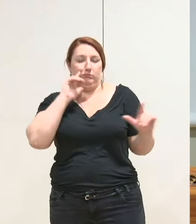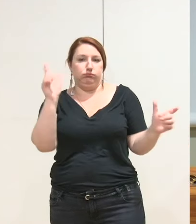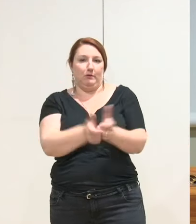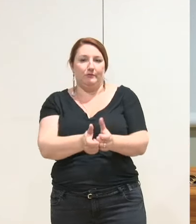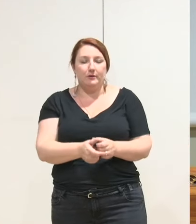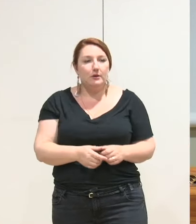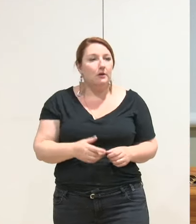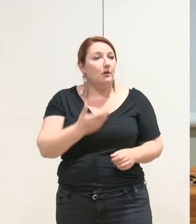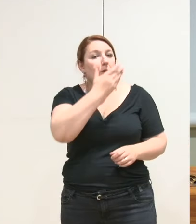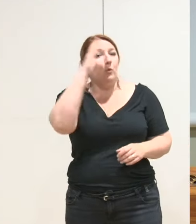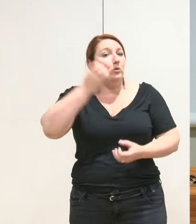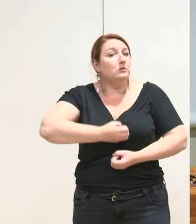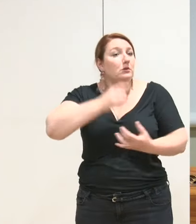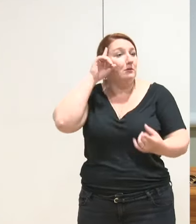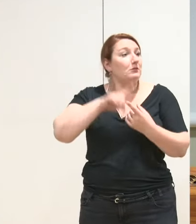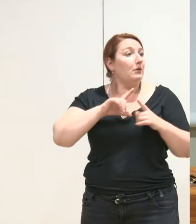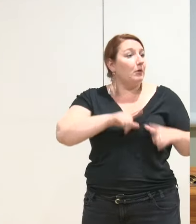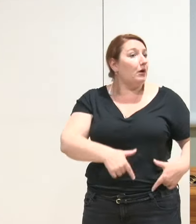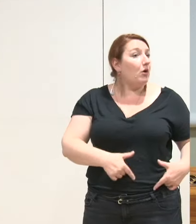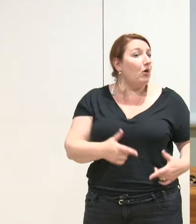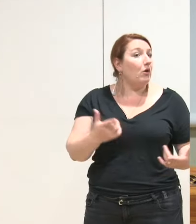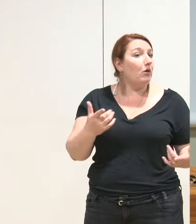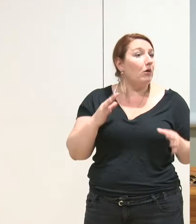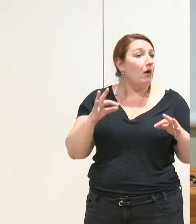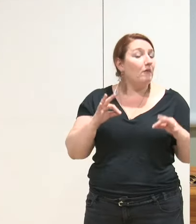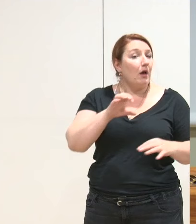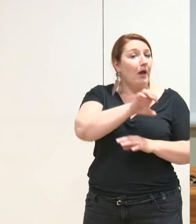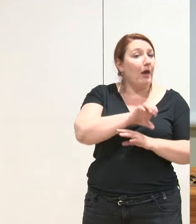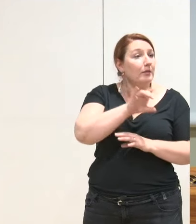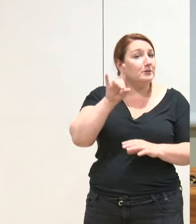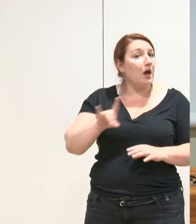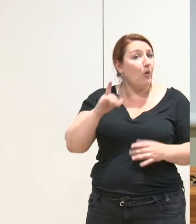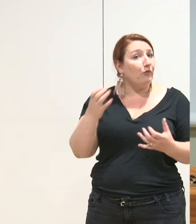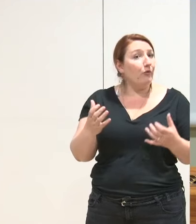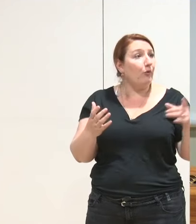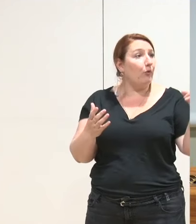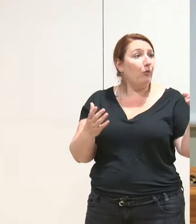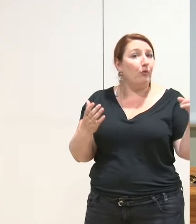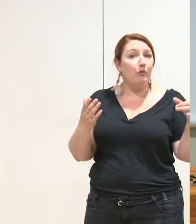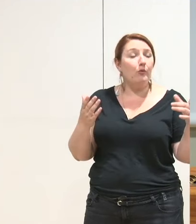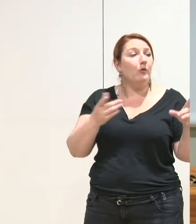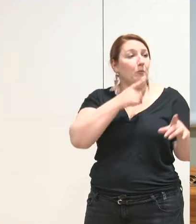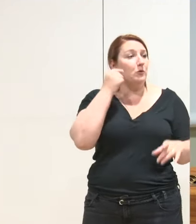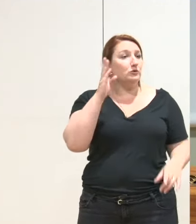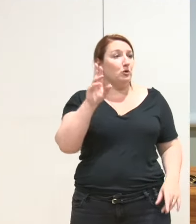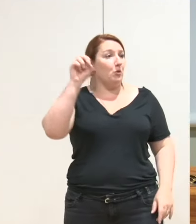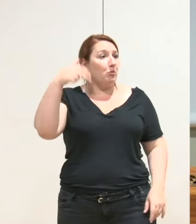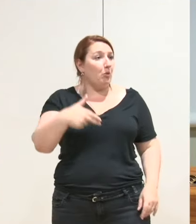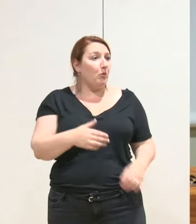parole sur l'école sur le site Ernest monsieur